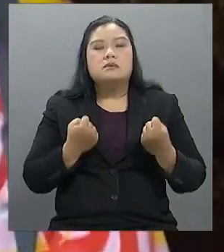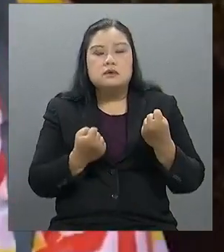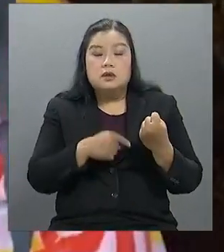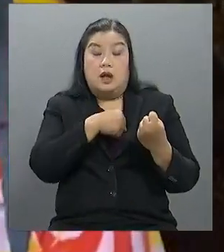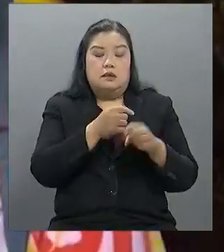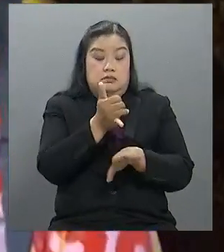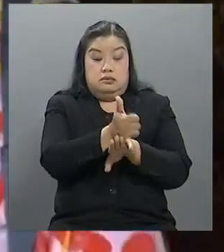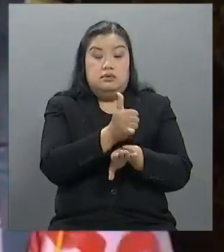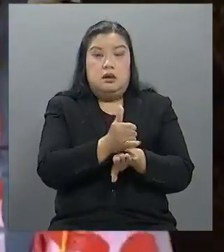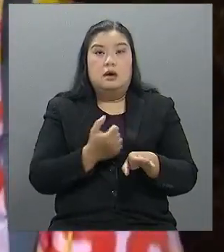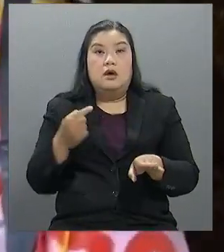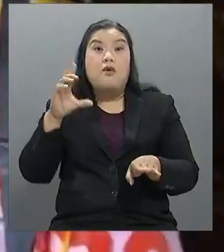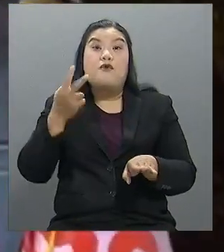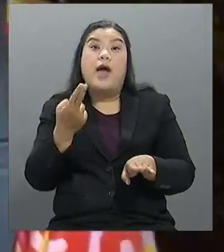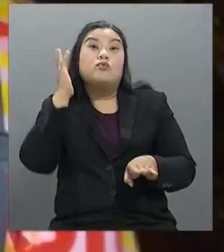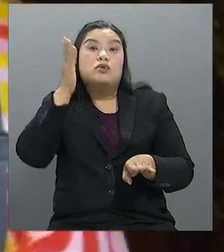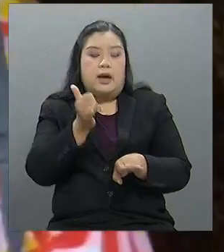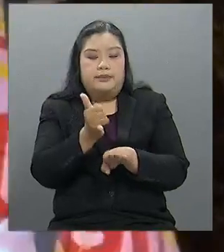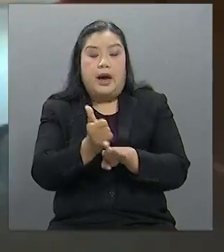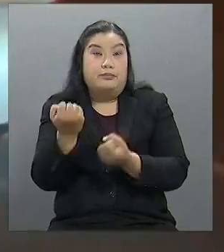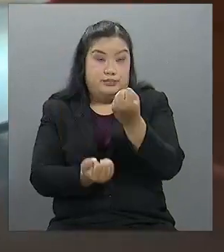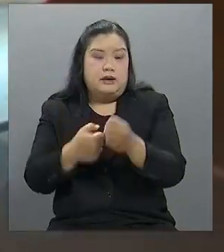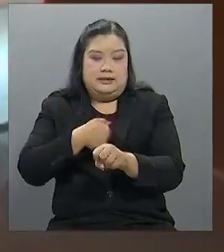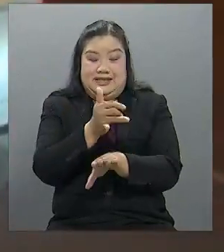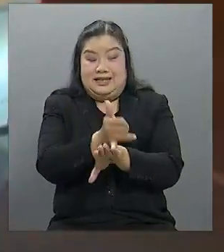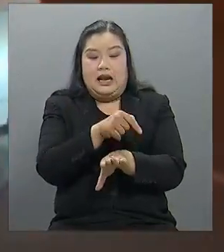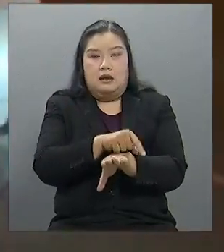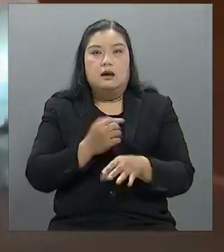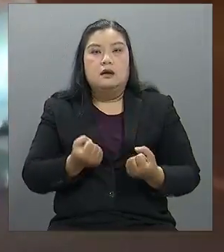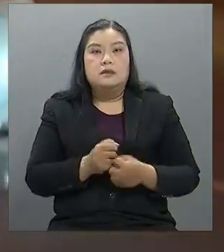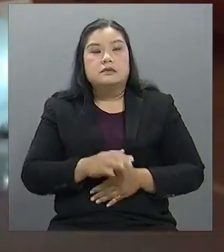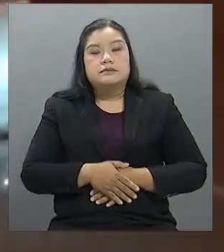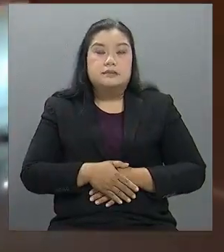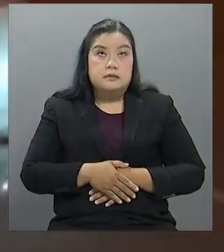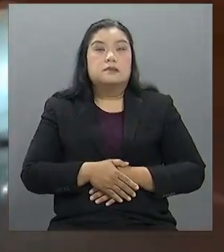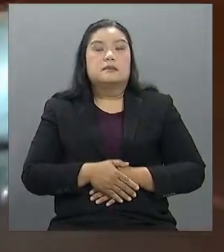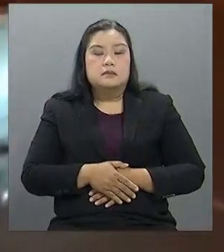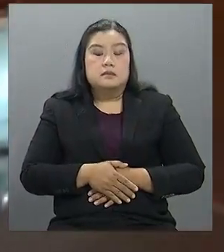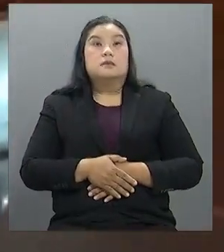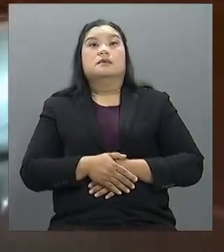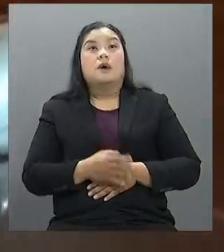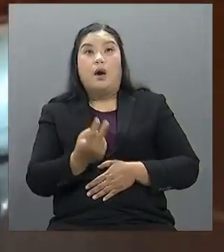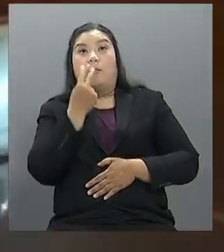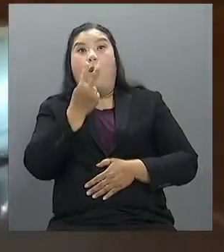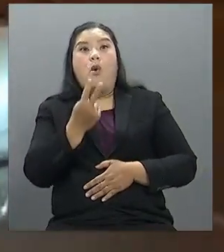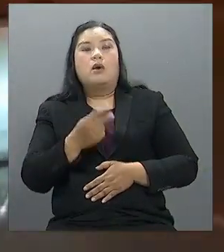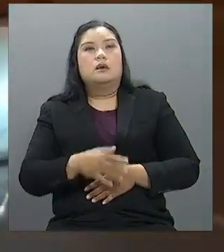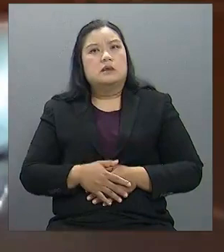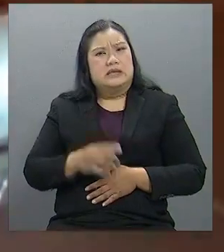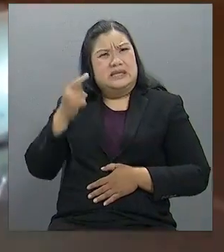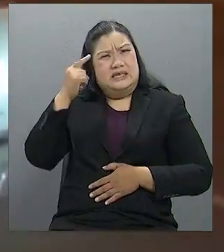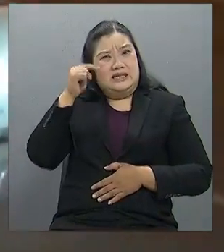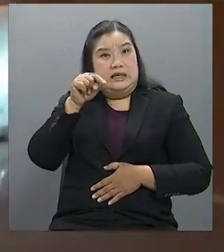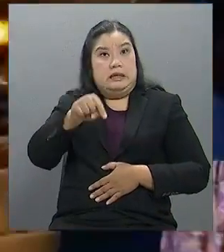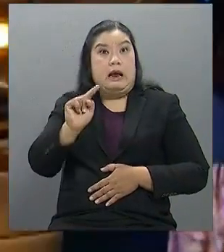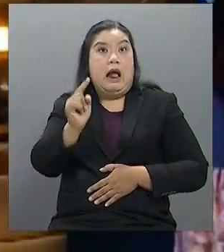าได้ยินเสียงตุ้มยืดสะดุ้ง คุณผู้ชมคะครอบครัวนี้ไม่ใช่ผู้ที่ประสบเหตุรายแรกและ